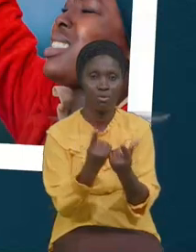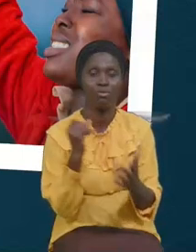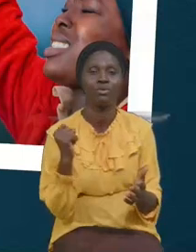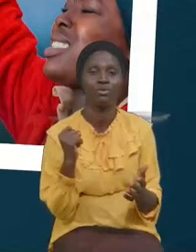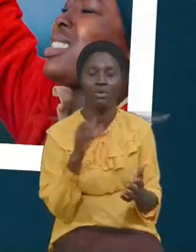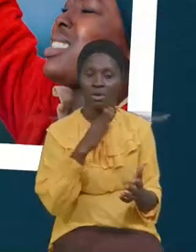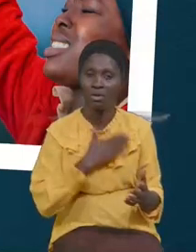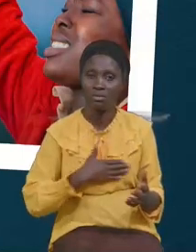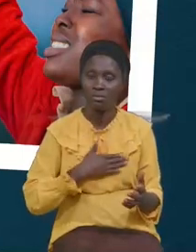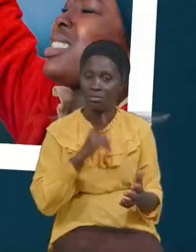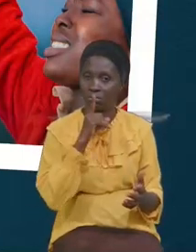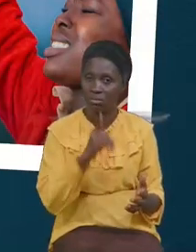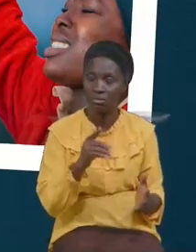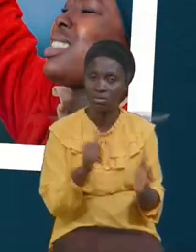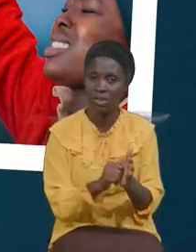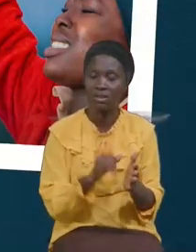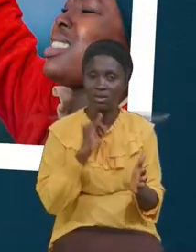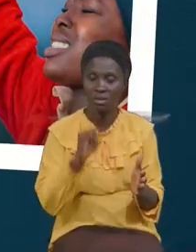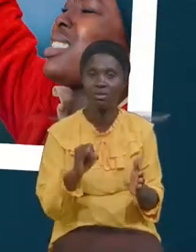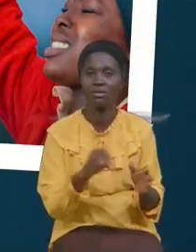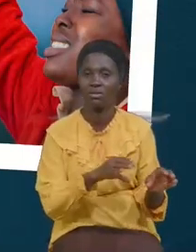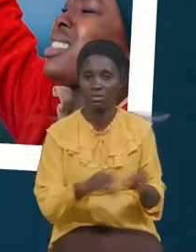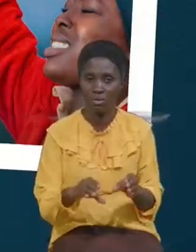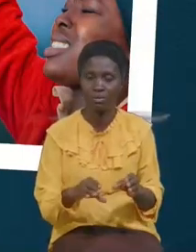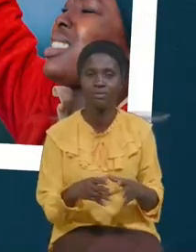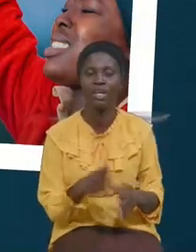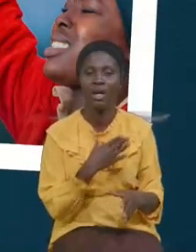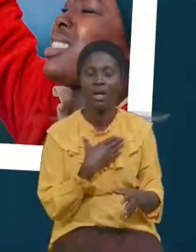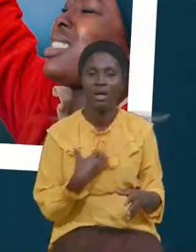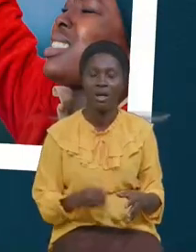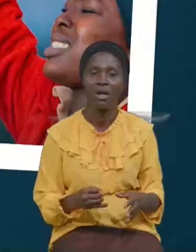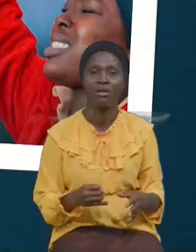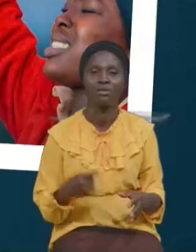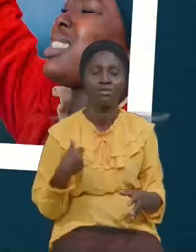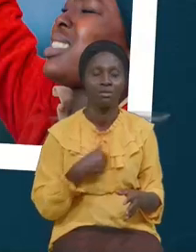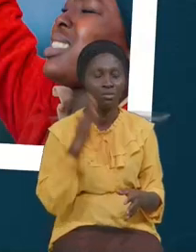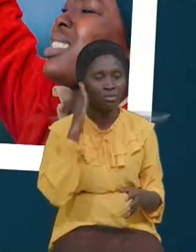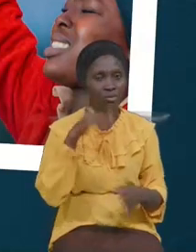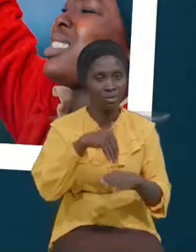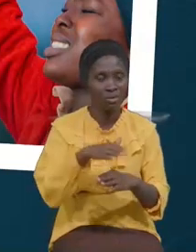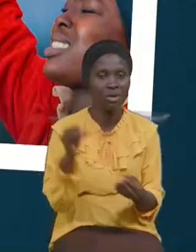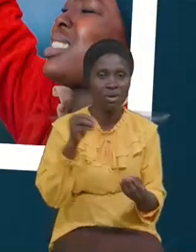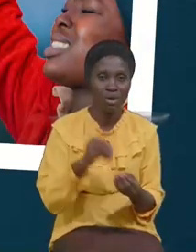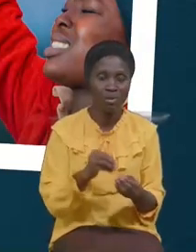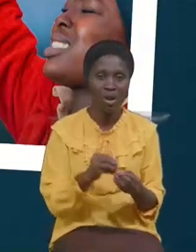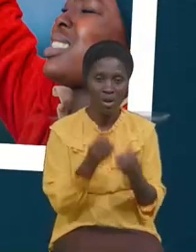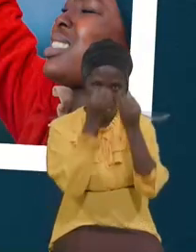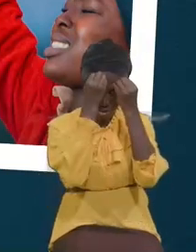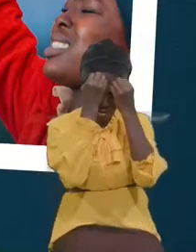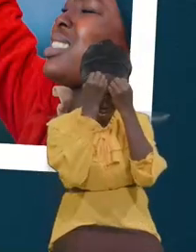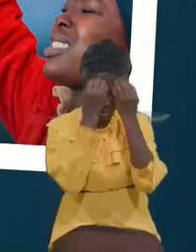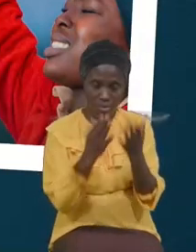les nations, les régions. Et les détails vous seront communiqués ultérieurement.